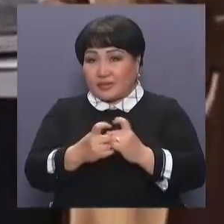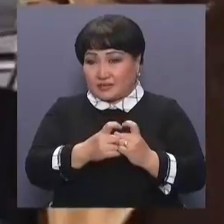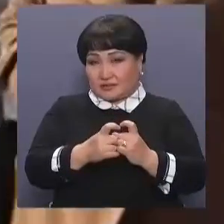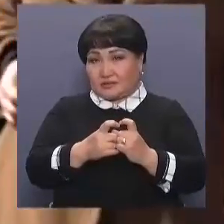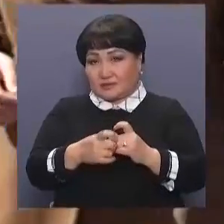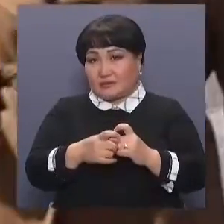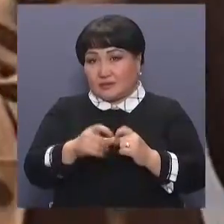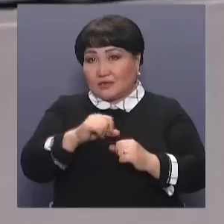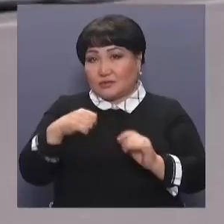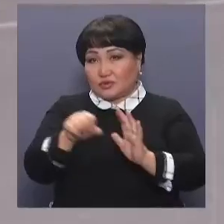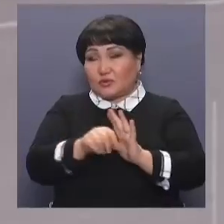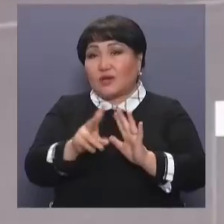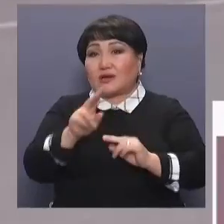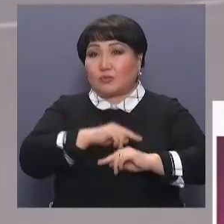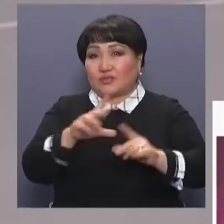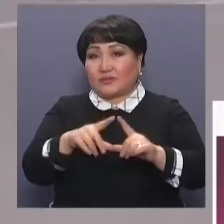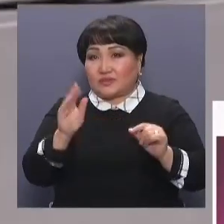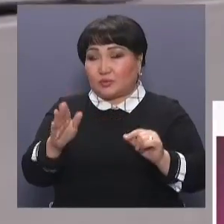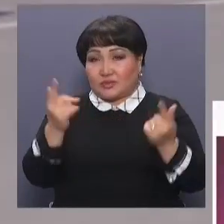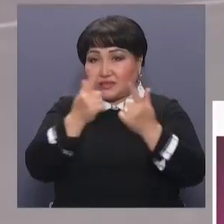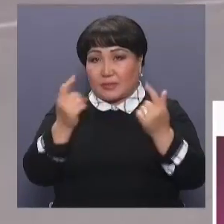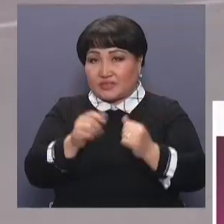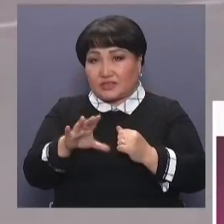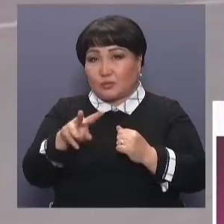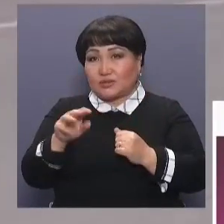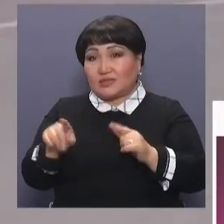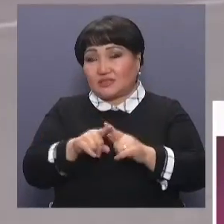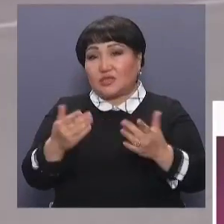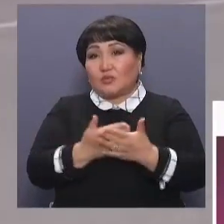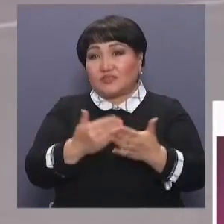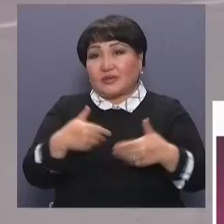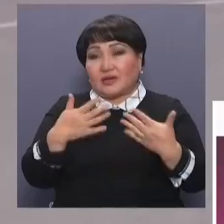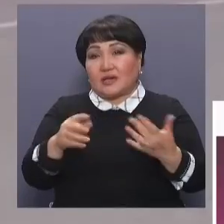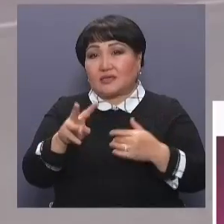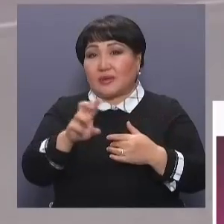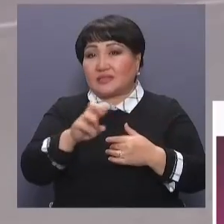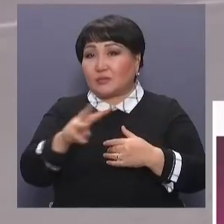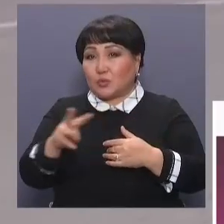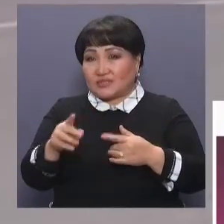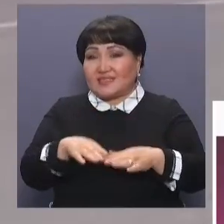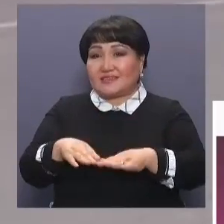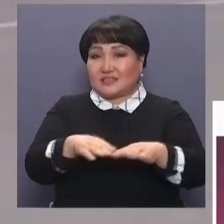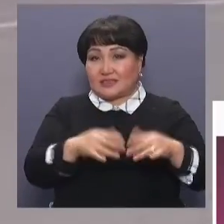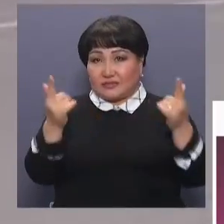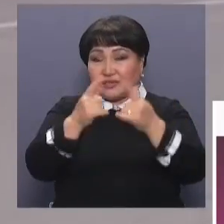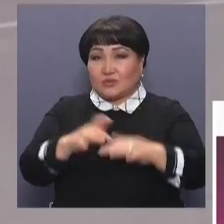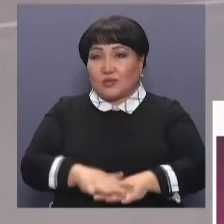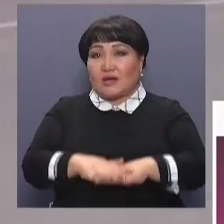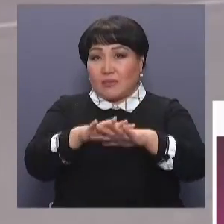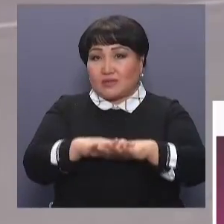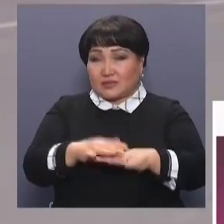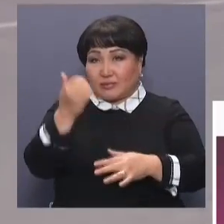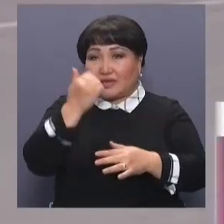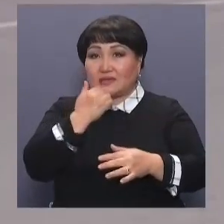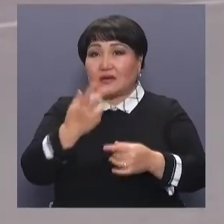Мусин не сообщил. Еще одно новшество, которое предлагает Багдат Мусин, это единая информационная база, благодаря которым адвокаты